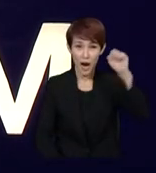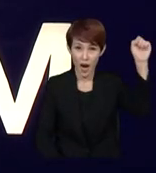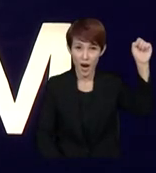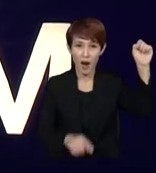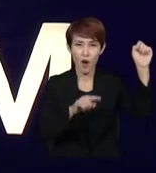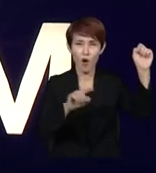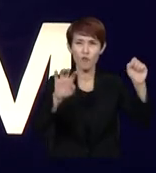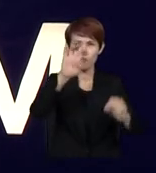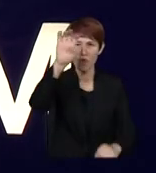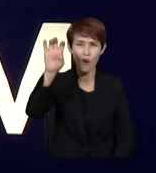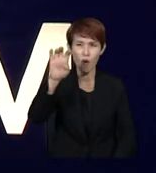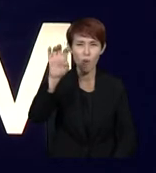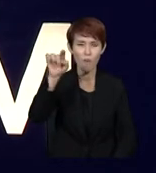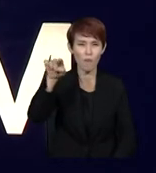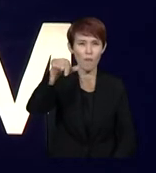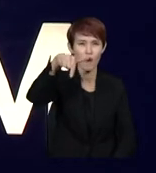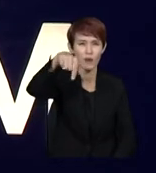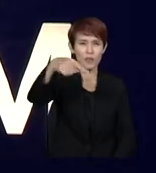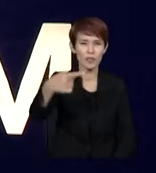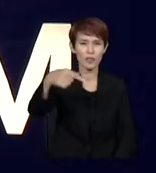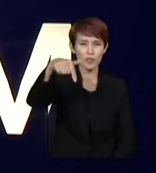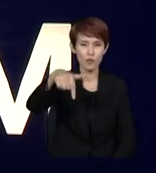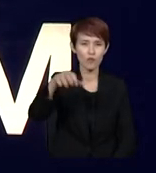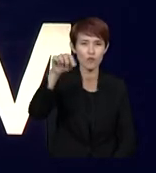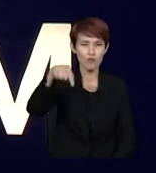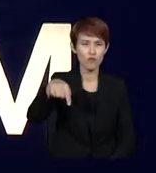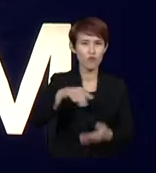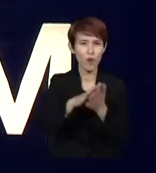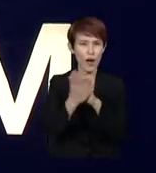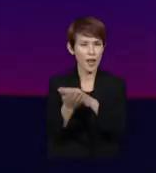국가들의 극우화에 영향을 끼친다고 보십니까?